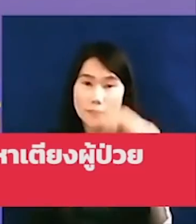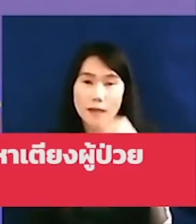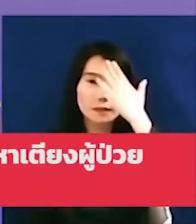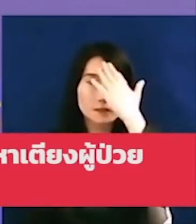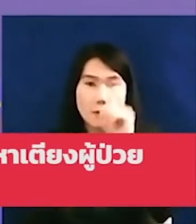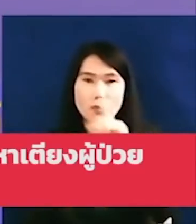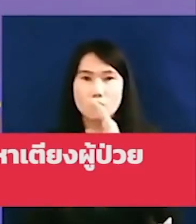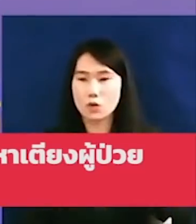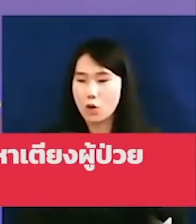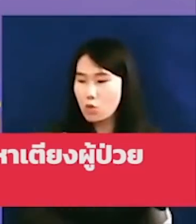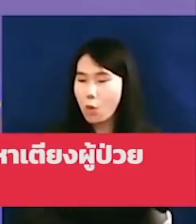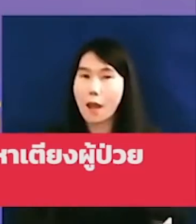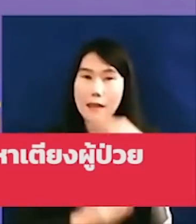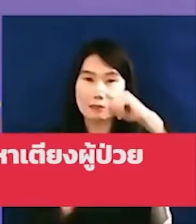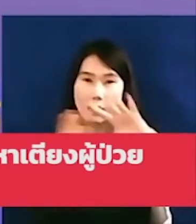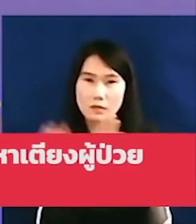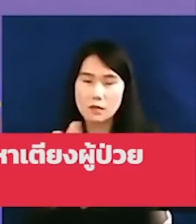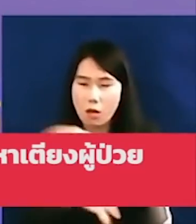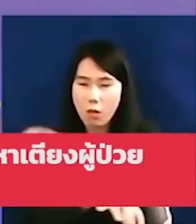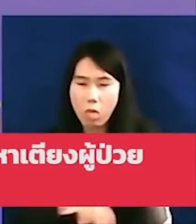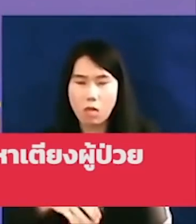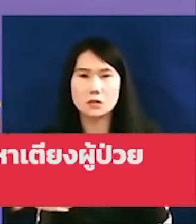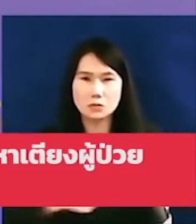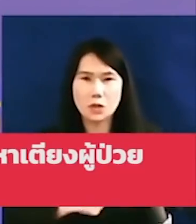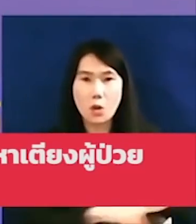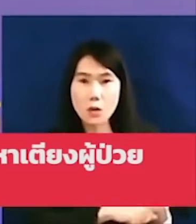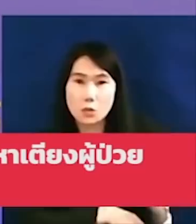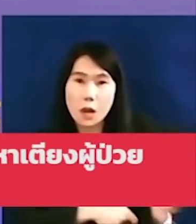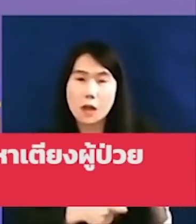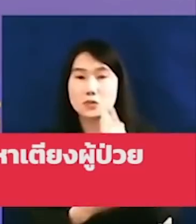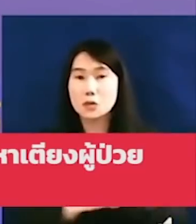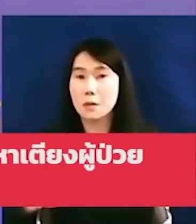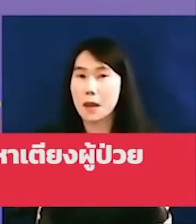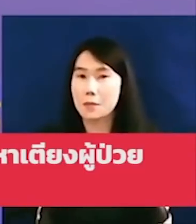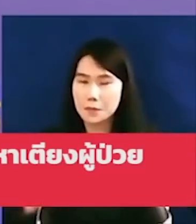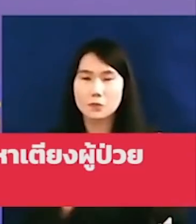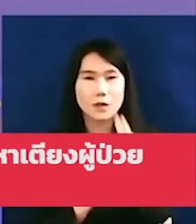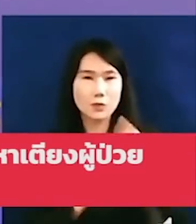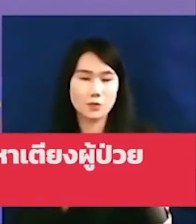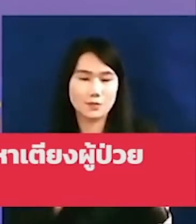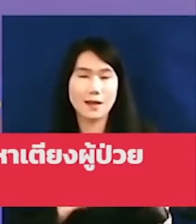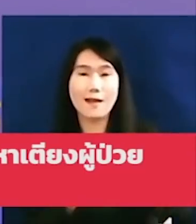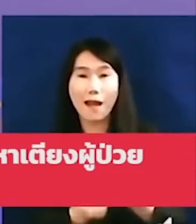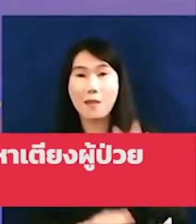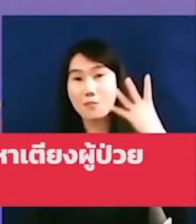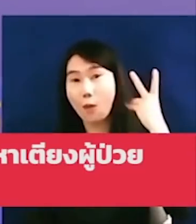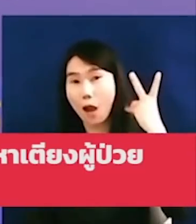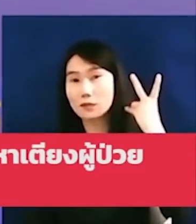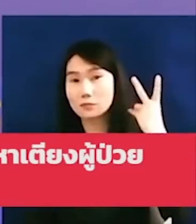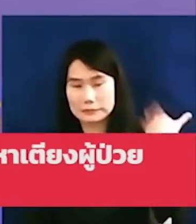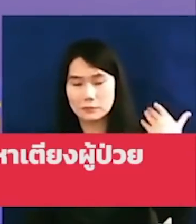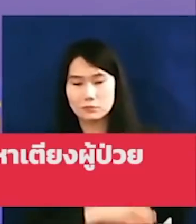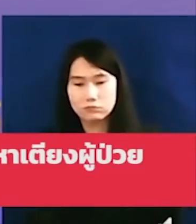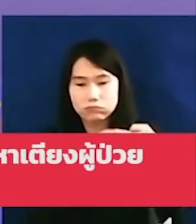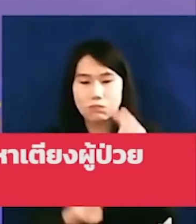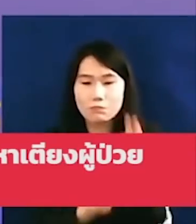1669และสายด่วน1330โดยระดมบุคลากรการแพทย์จิตอาสาทั่วประเทศมาช่วยรับสายรอบ10วัน